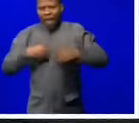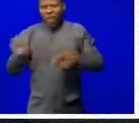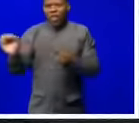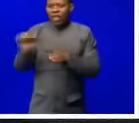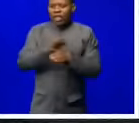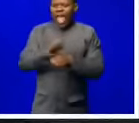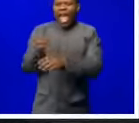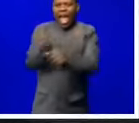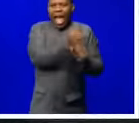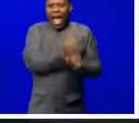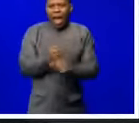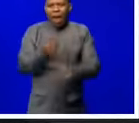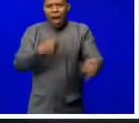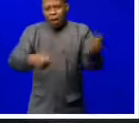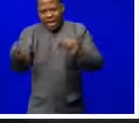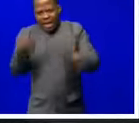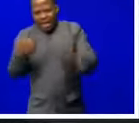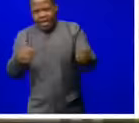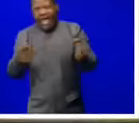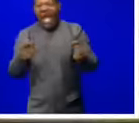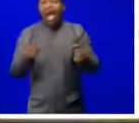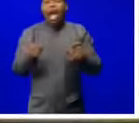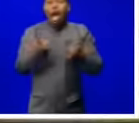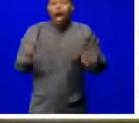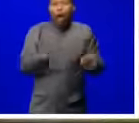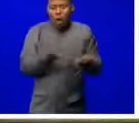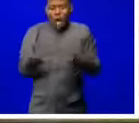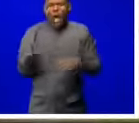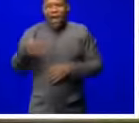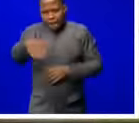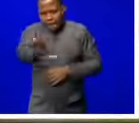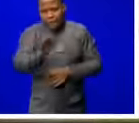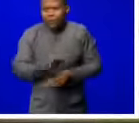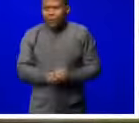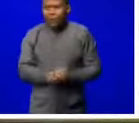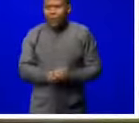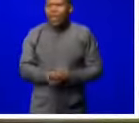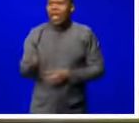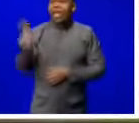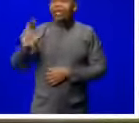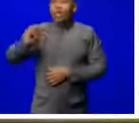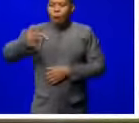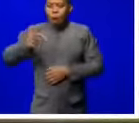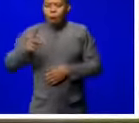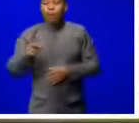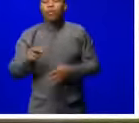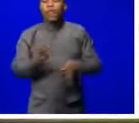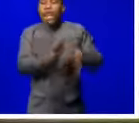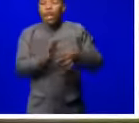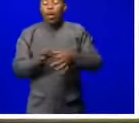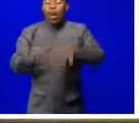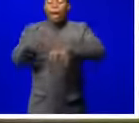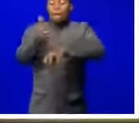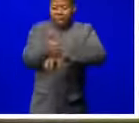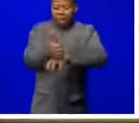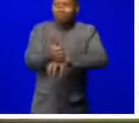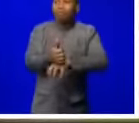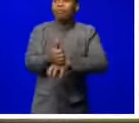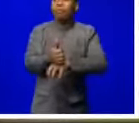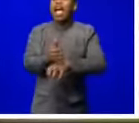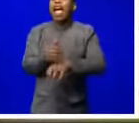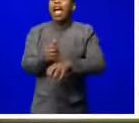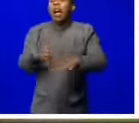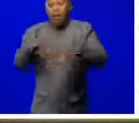baceceshwe ngekuchuba emabhizinisi Sibonile ke Facebook azama kufundzisa emamemba akhe ukuthi noma